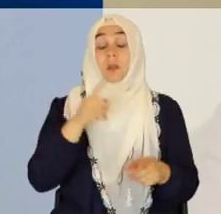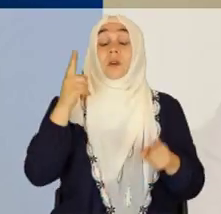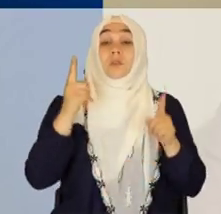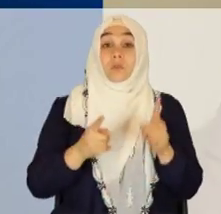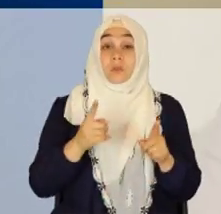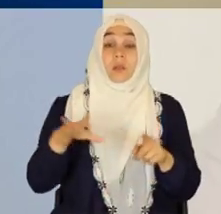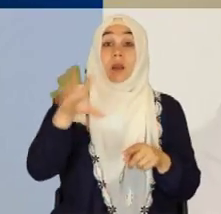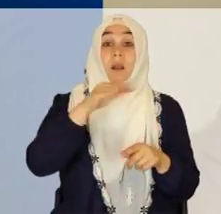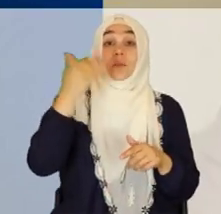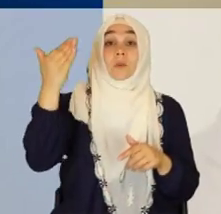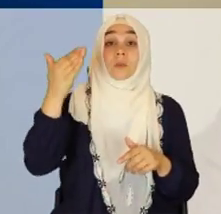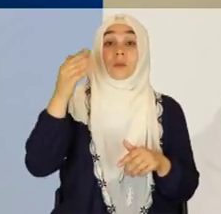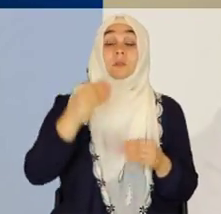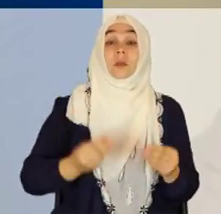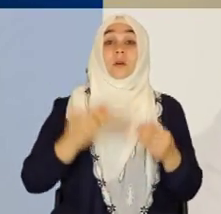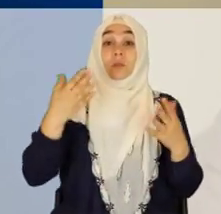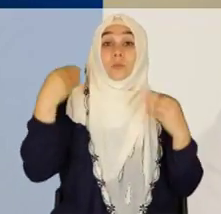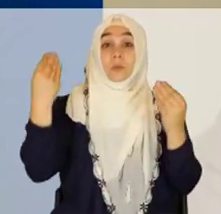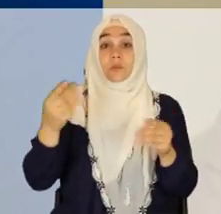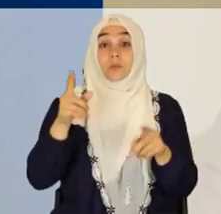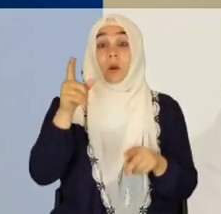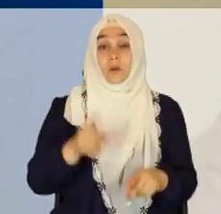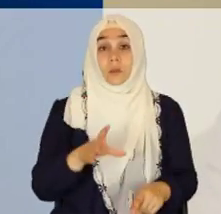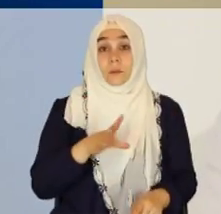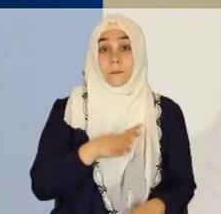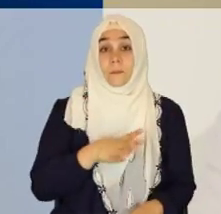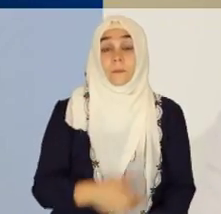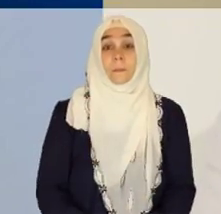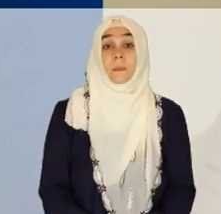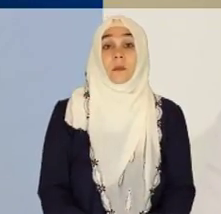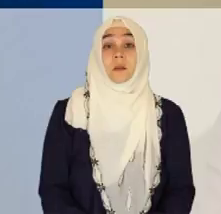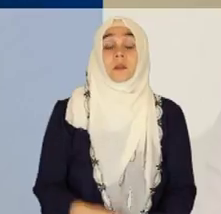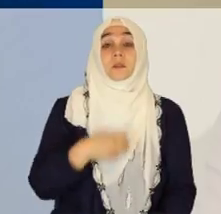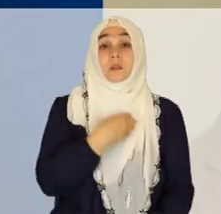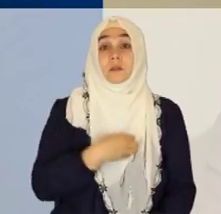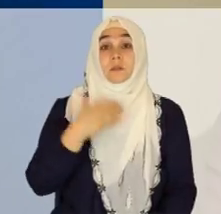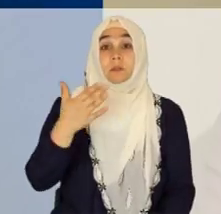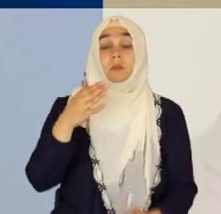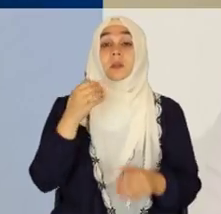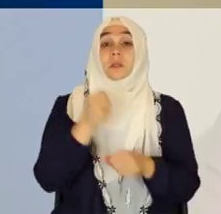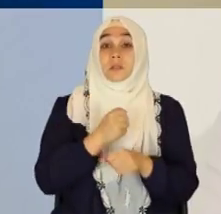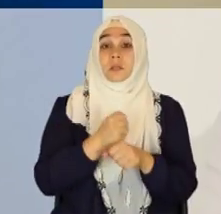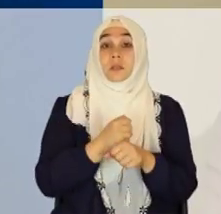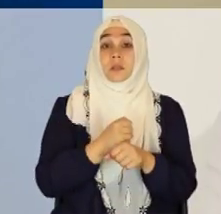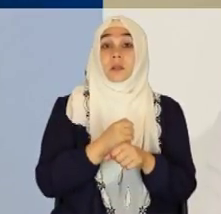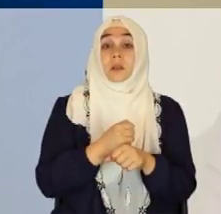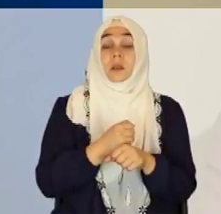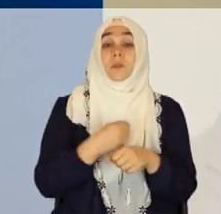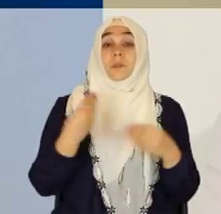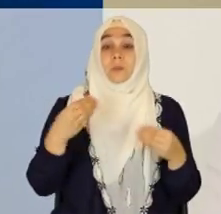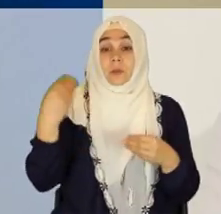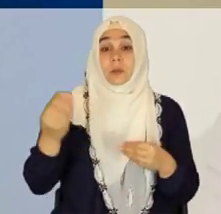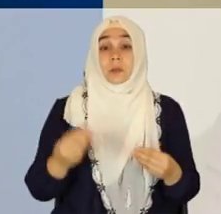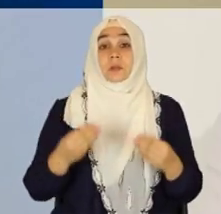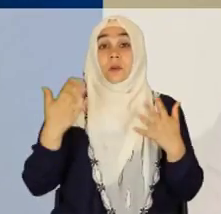Shuningdek, zakot beruvchi odam eng muhim shartlaridan biri bergan